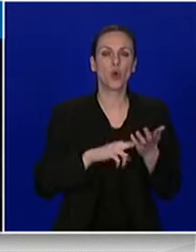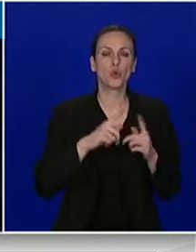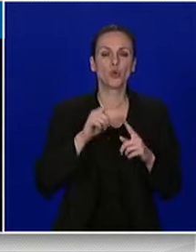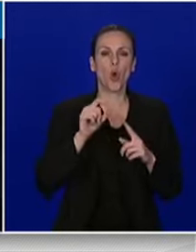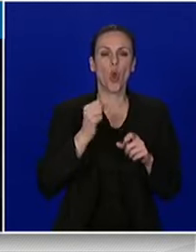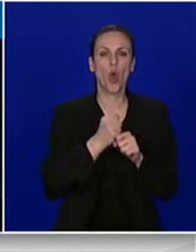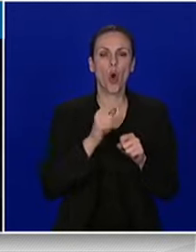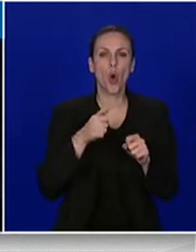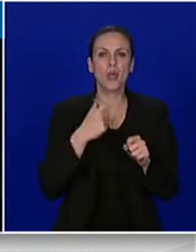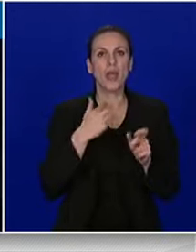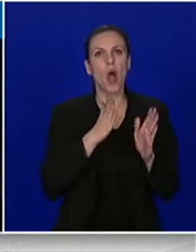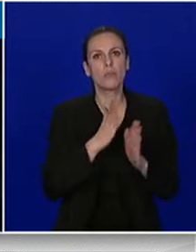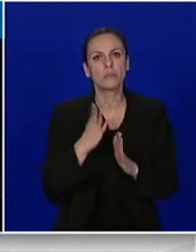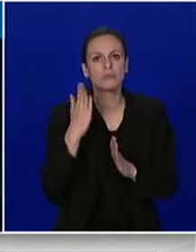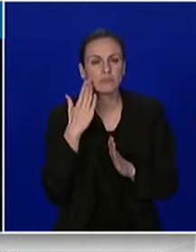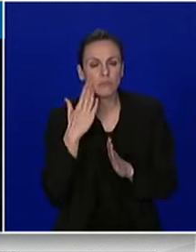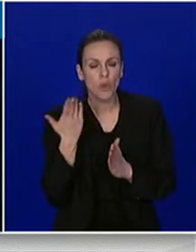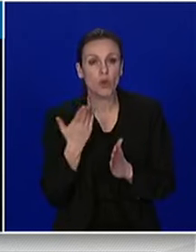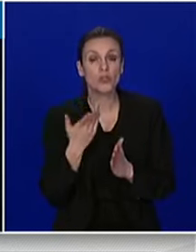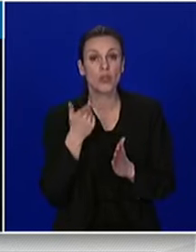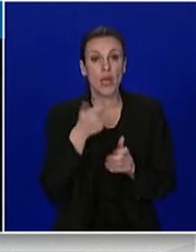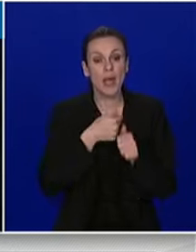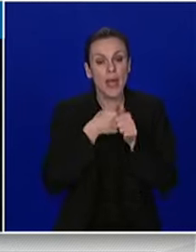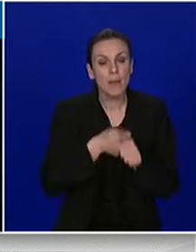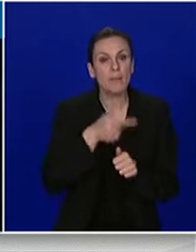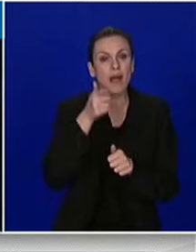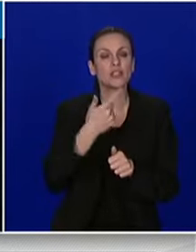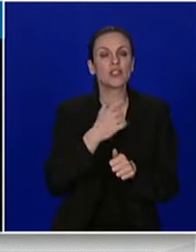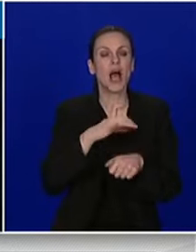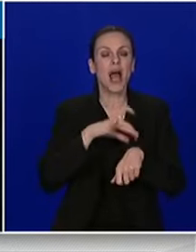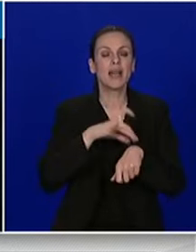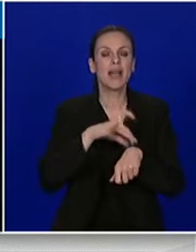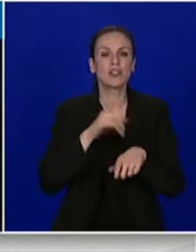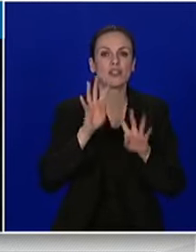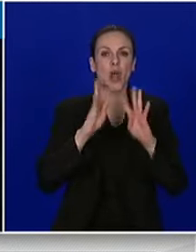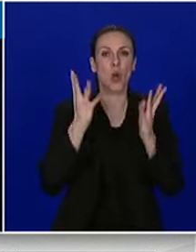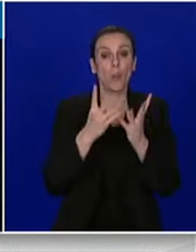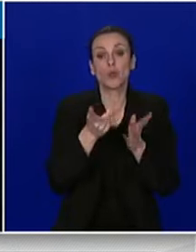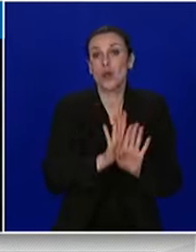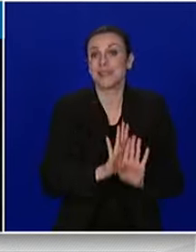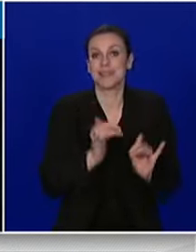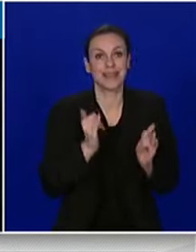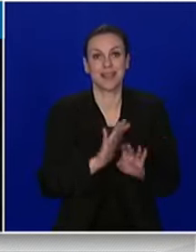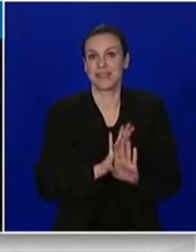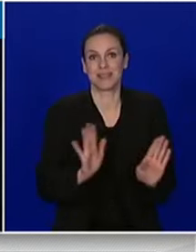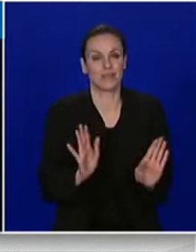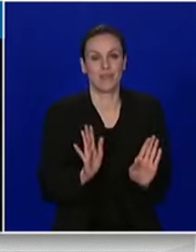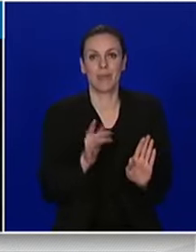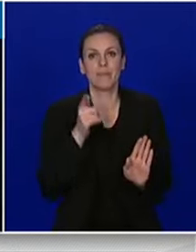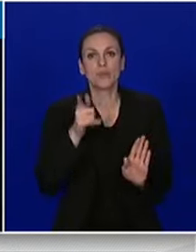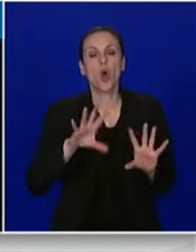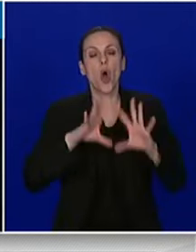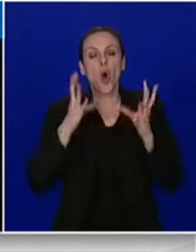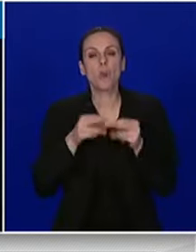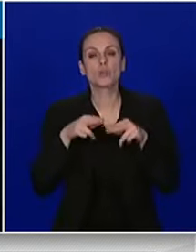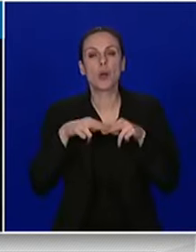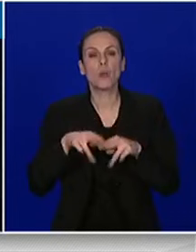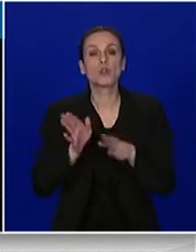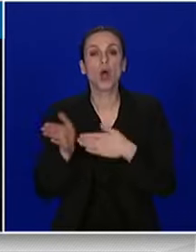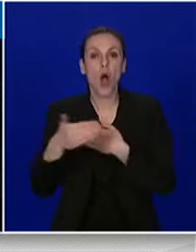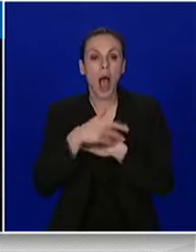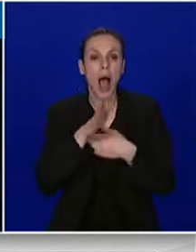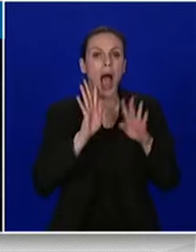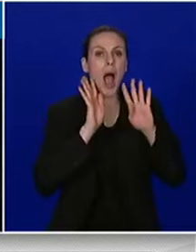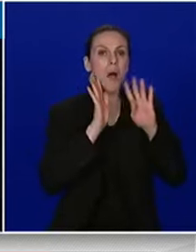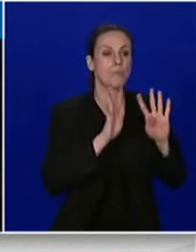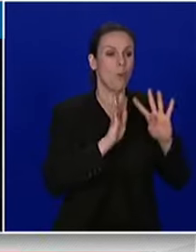sa propisanim aktima i procedurom Hrvatske liječničke komore. Toliko za sada, to je dakle riječ o općoj bolnici Dubrovnik, a povjerenstvo